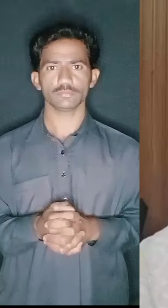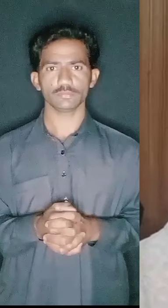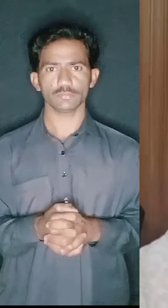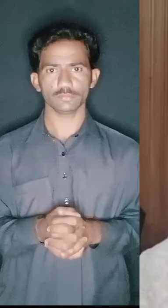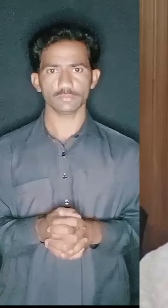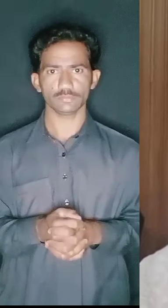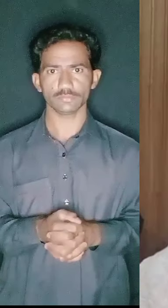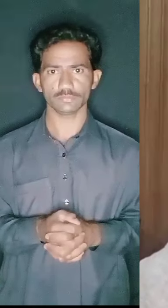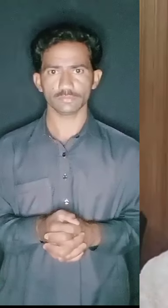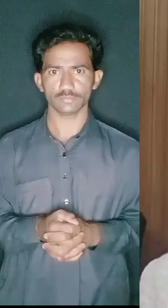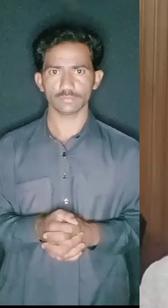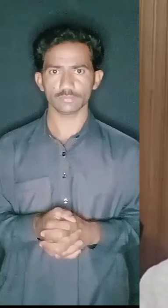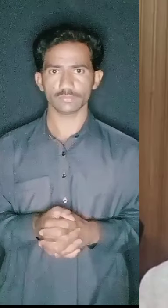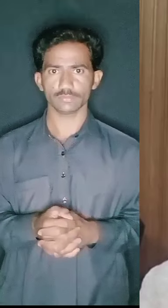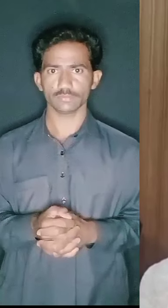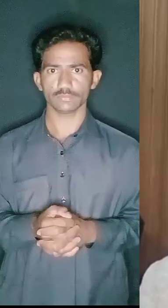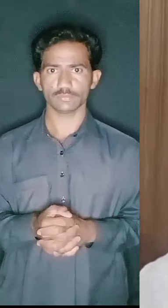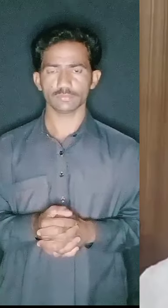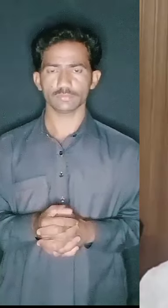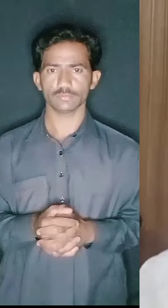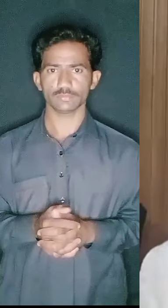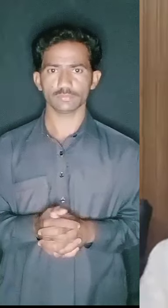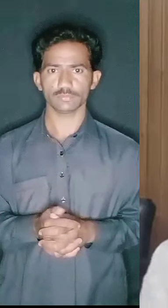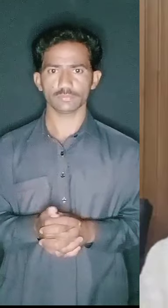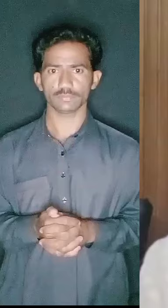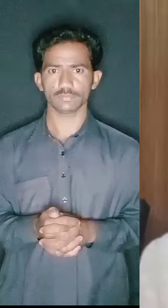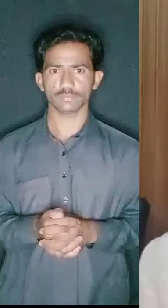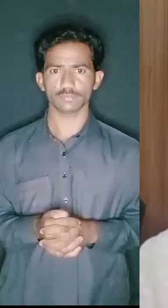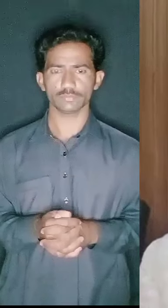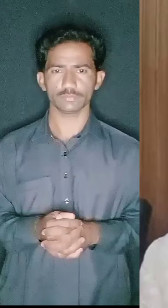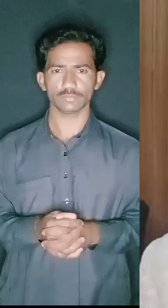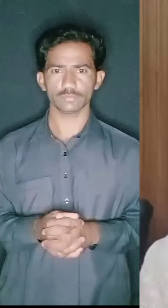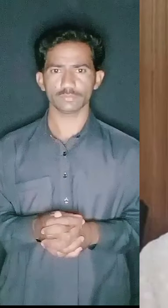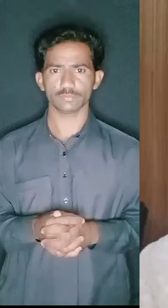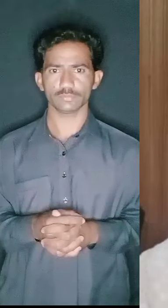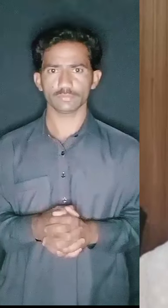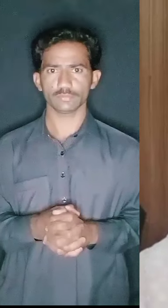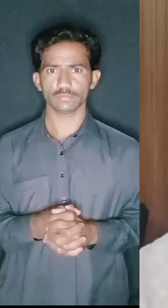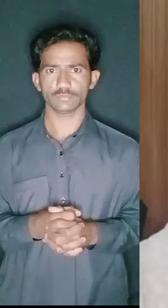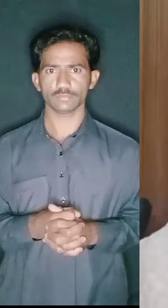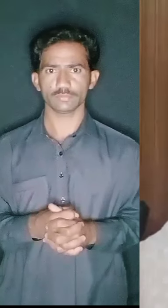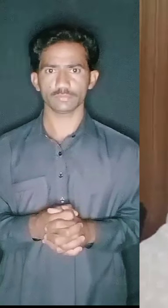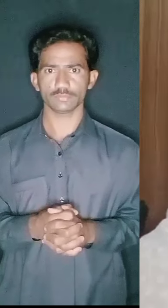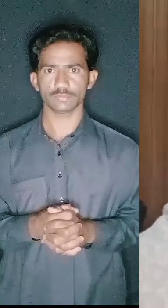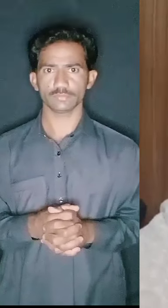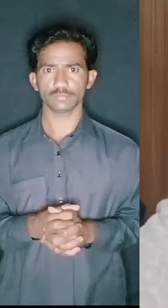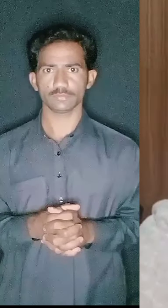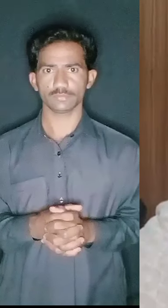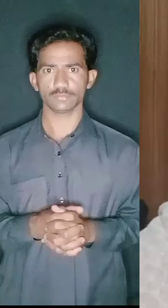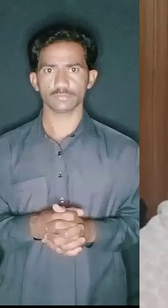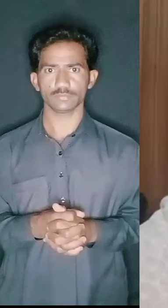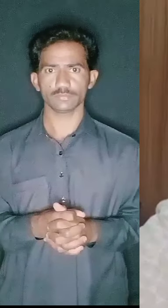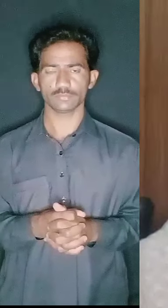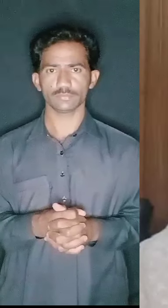थी, और फिर आपको एक और लड़के से जो है वो मोहब्बत हो जाती है, ऐसा